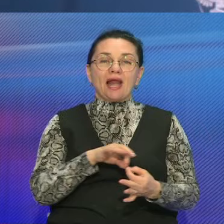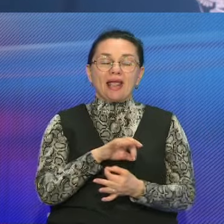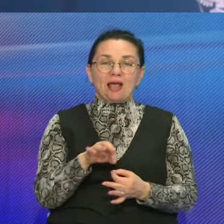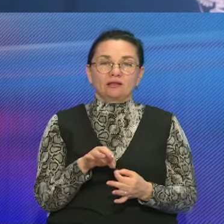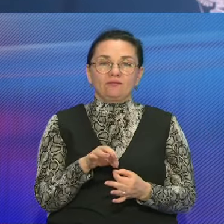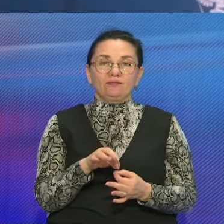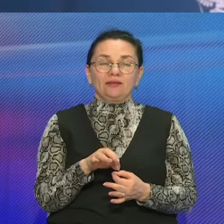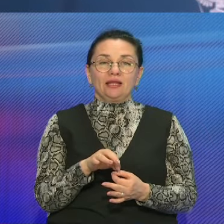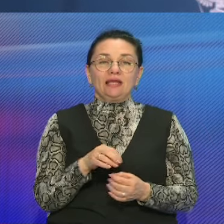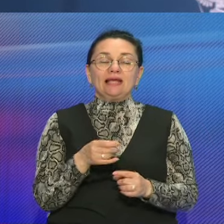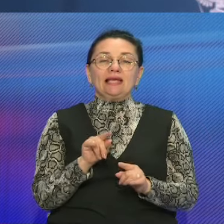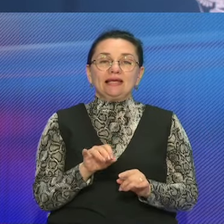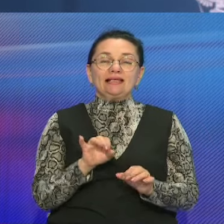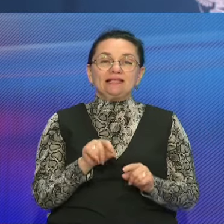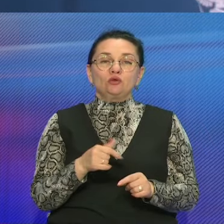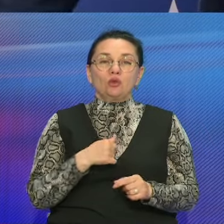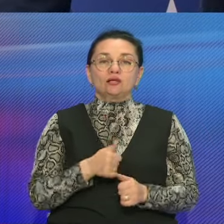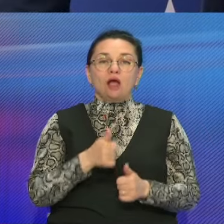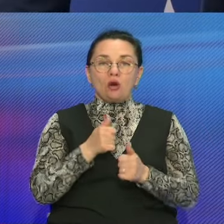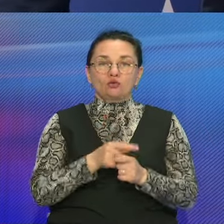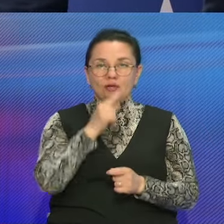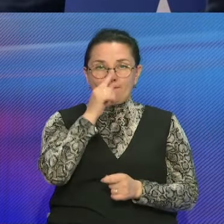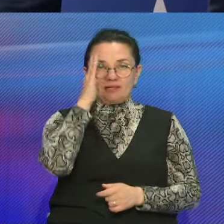поприще у нас хорошие перспективы.